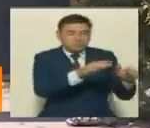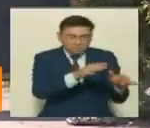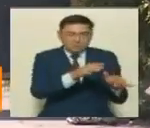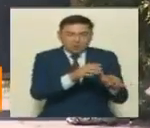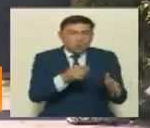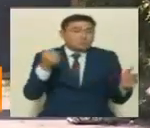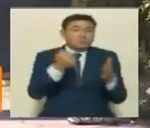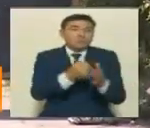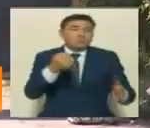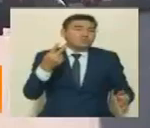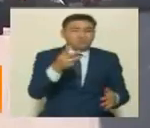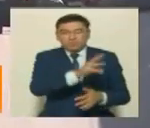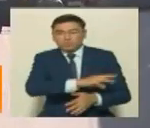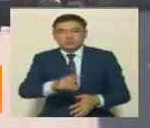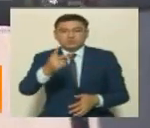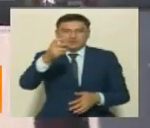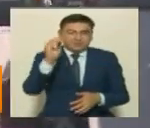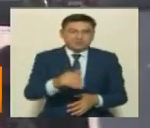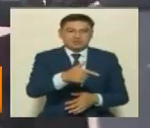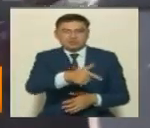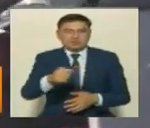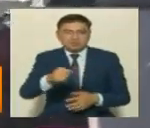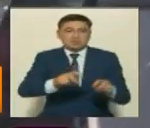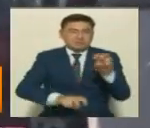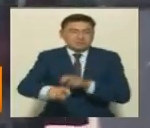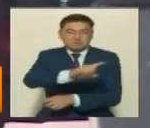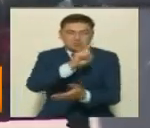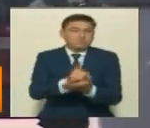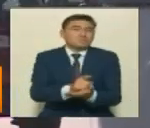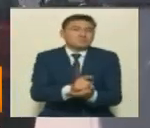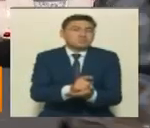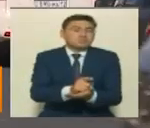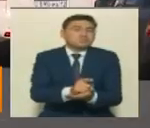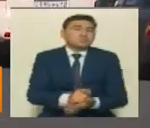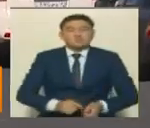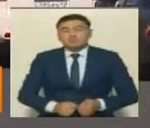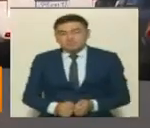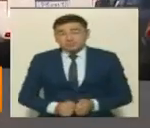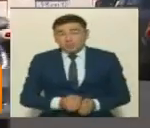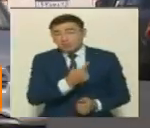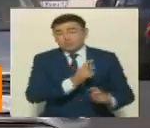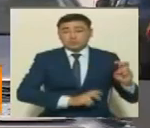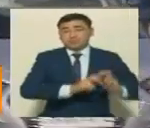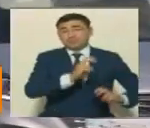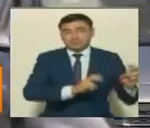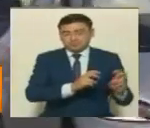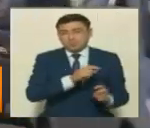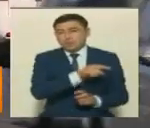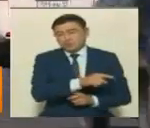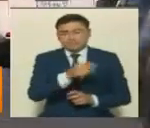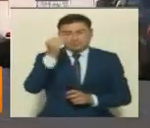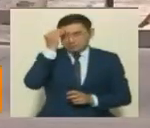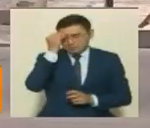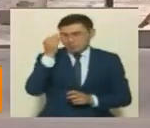менее 2 миллионов 200 тысяч квадратных километров. В этой связи представители одного из предприятий недропользователей региона поделились